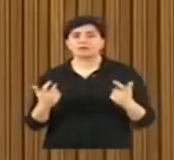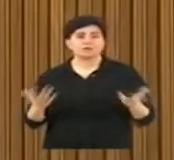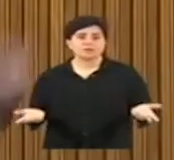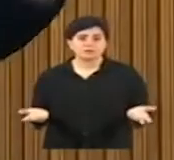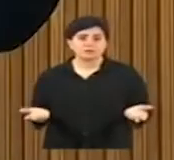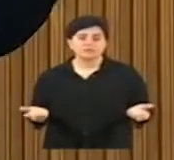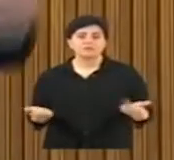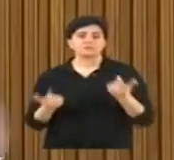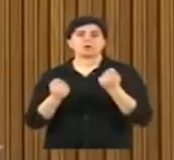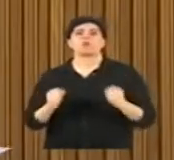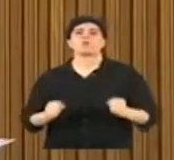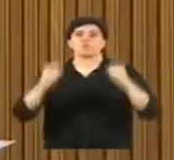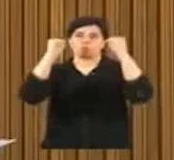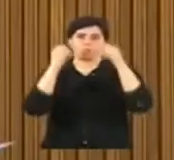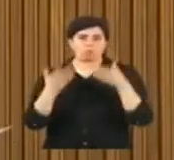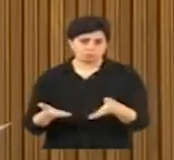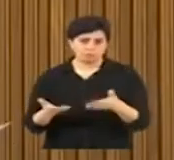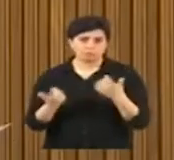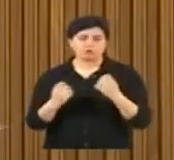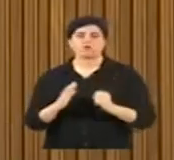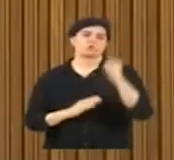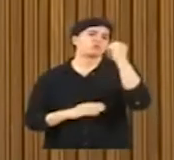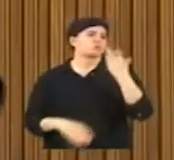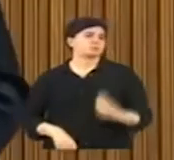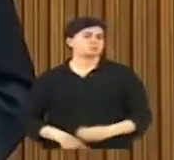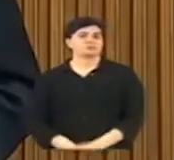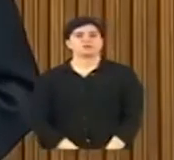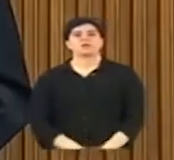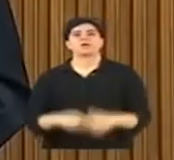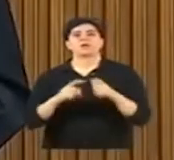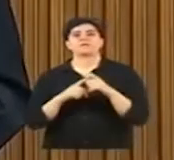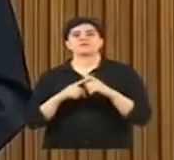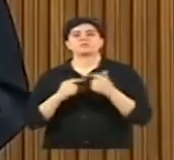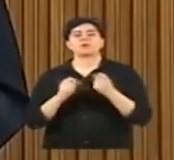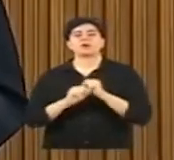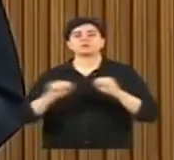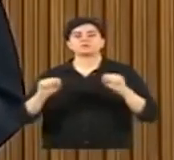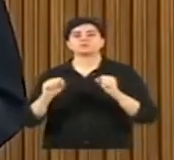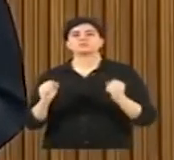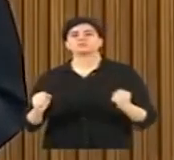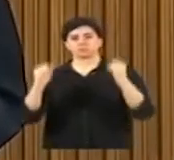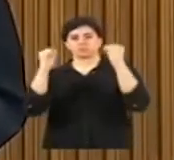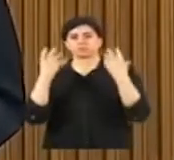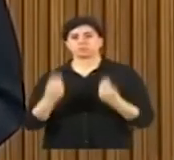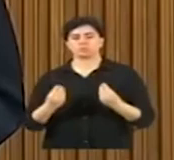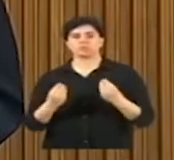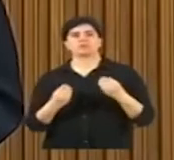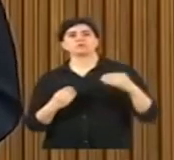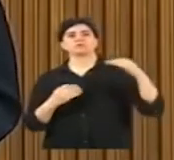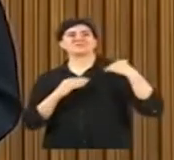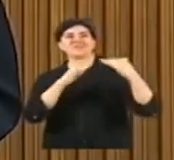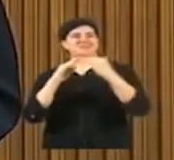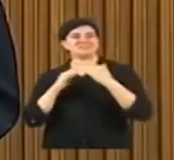uçurdular? Fiyatları uçurdular, fiyatları. Enflasyon uçtu. Bizimle aynı konumda olan ülkelere